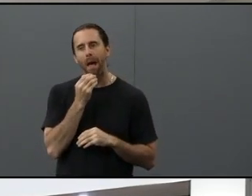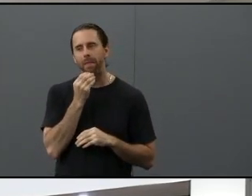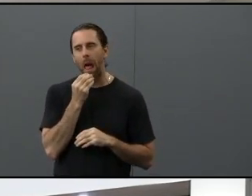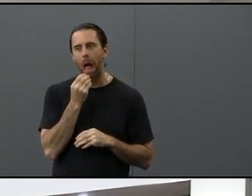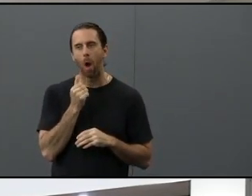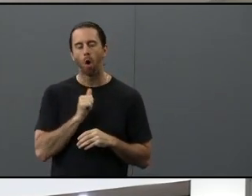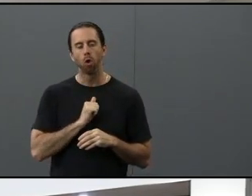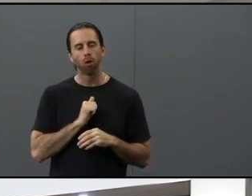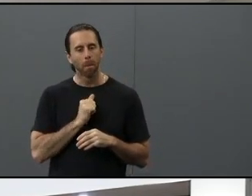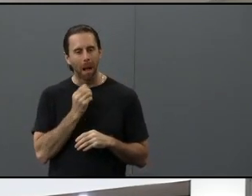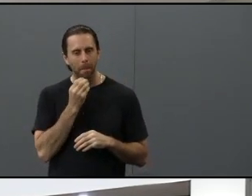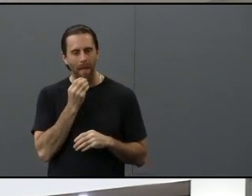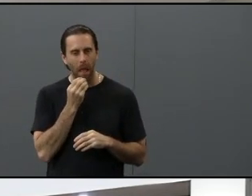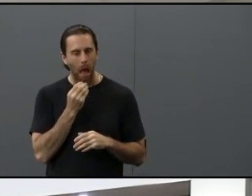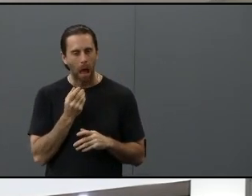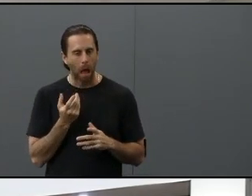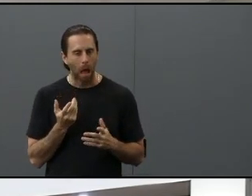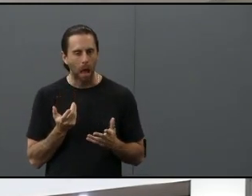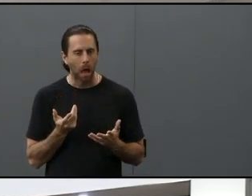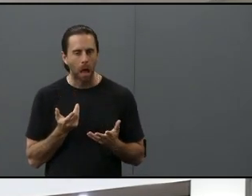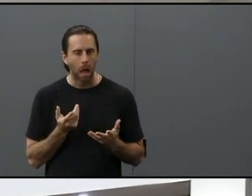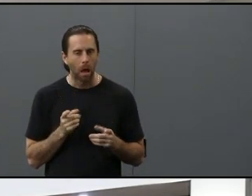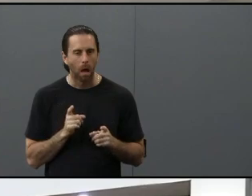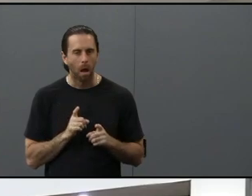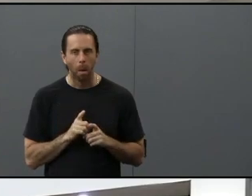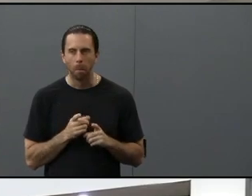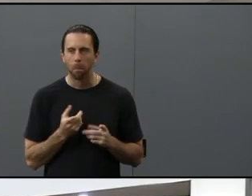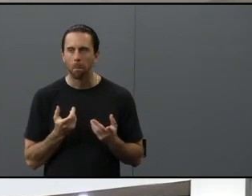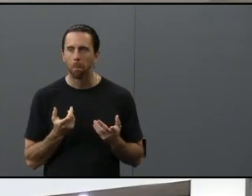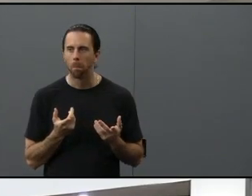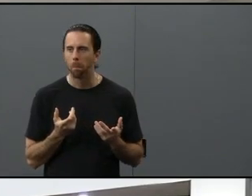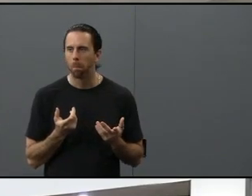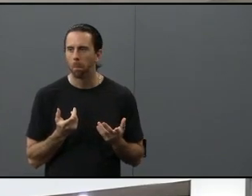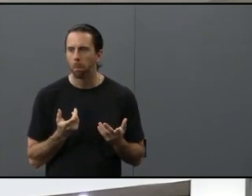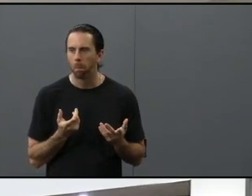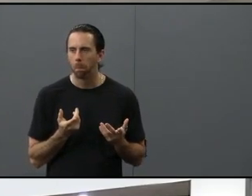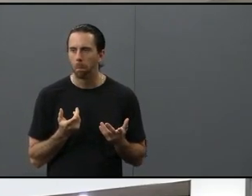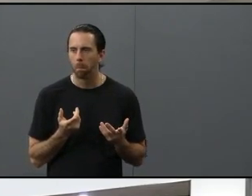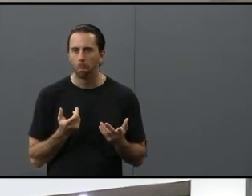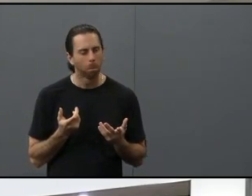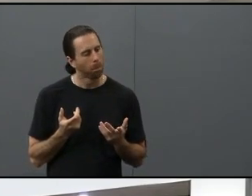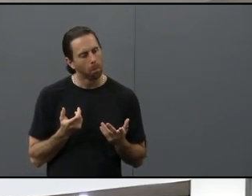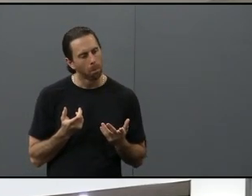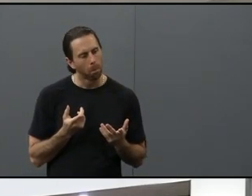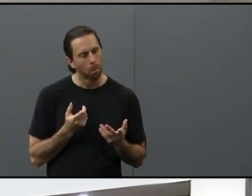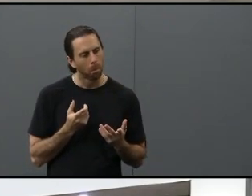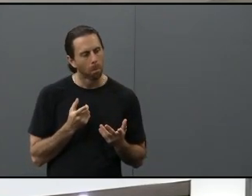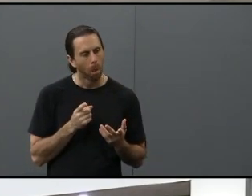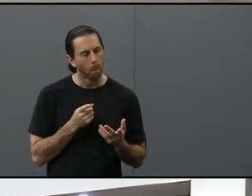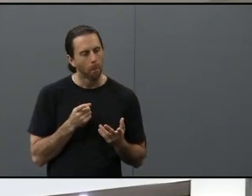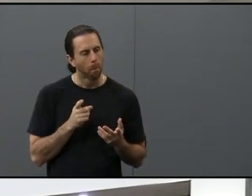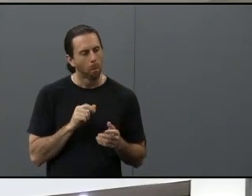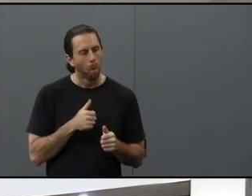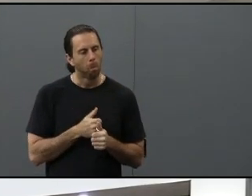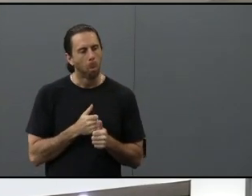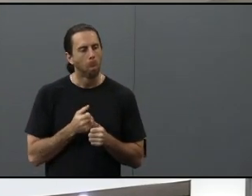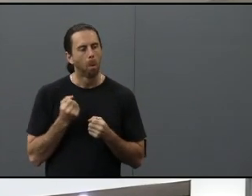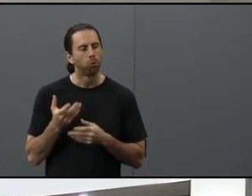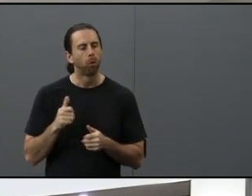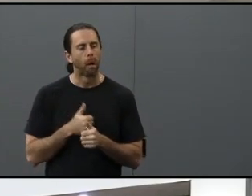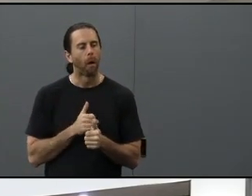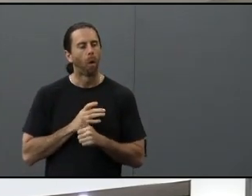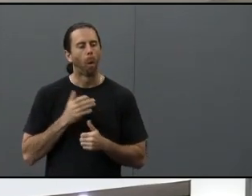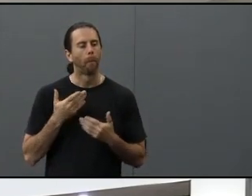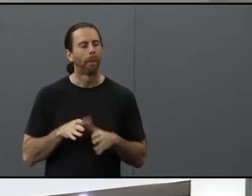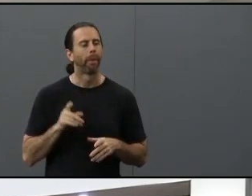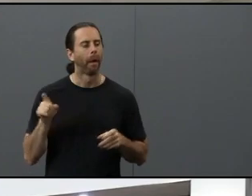autonomie alimentaire était était assuré de tout B du côté donc je pense qu'il y a quand même une réflexion à faire